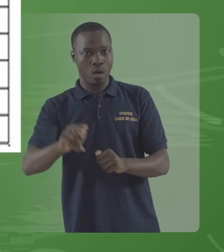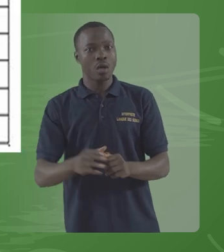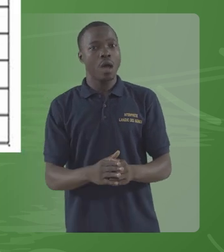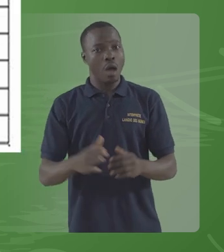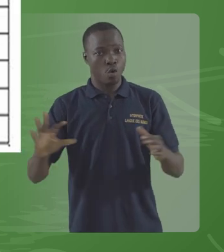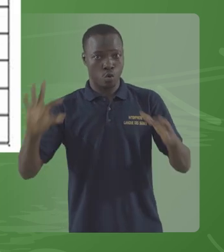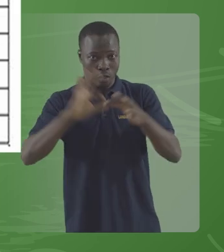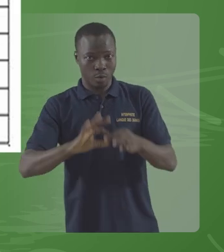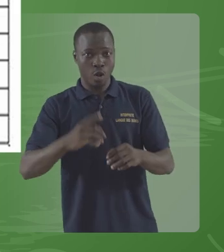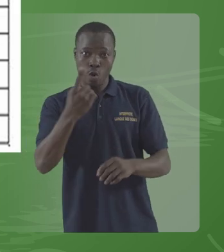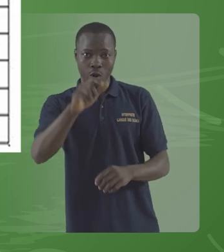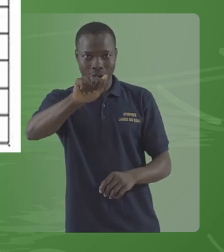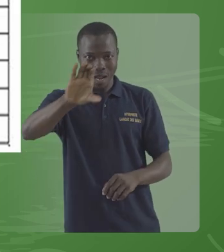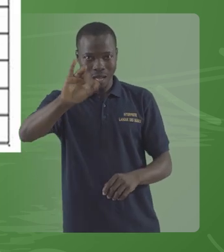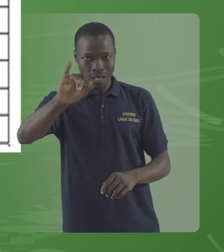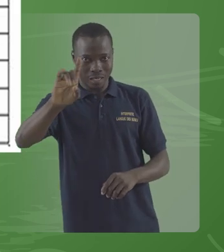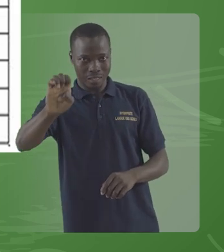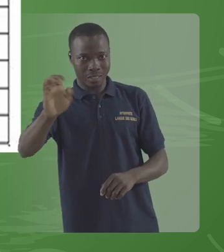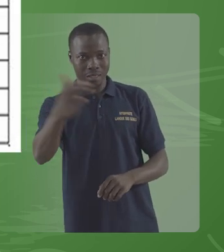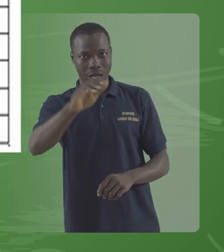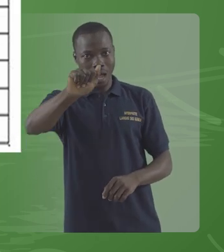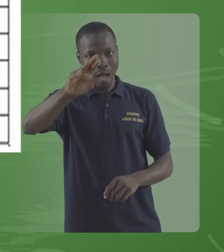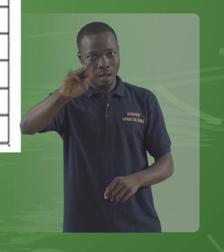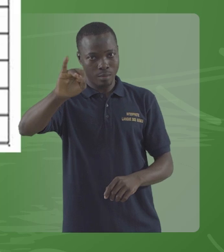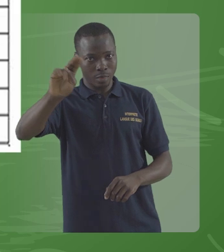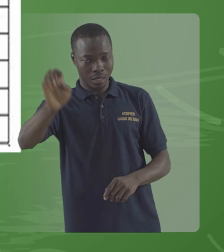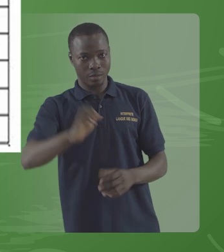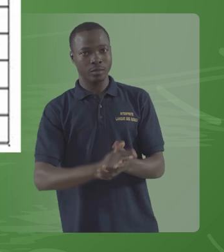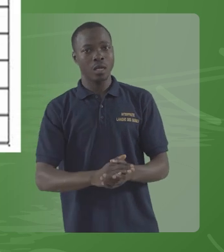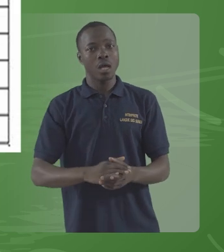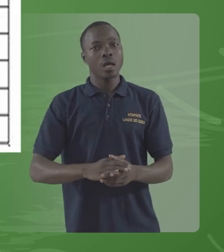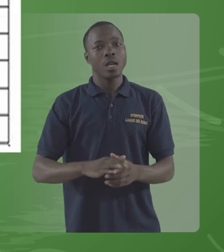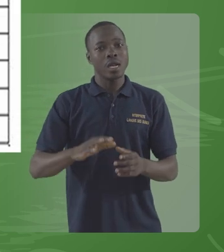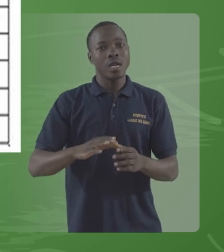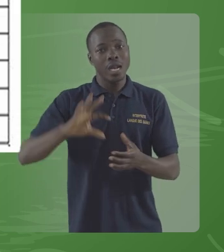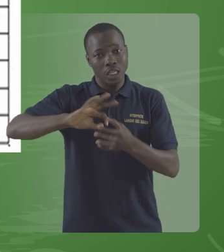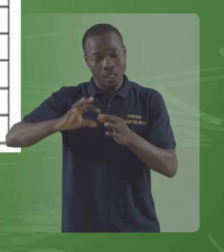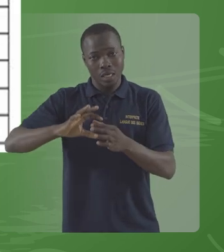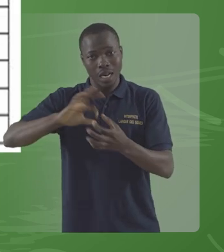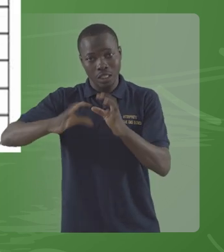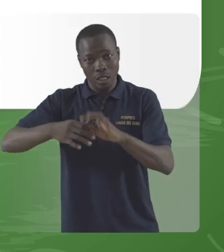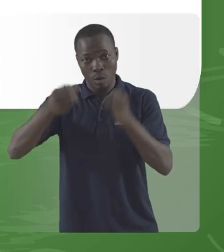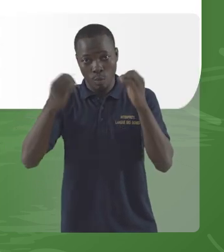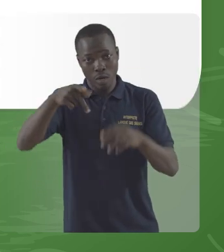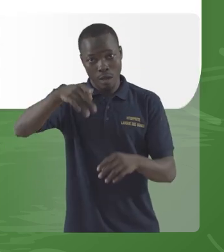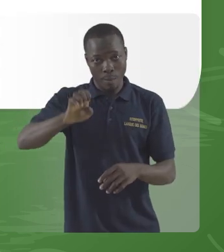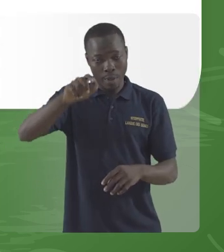acide aminé. La chaîne polypeptidique obtenue est la suivante.